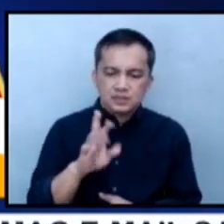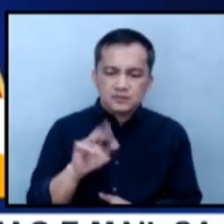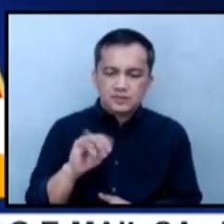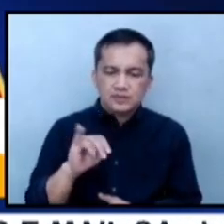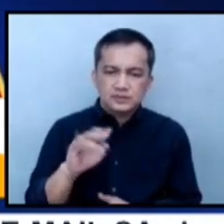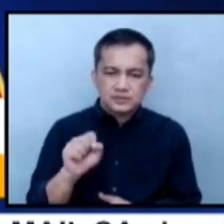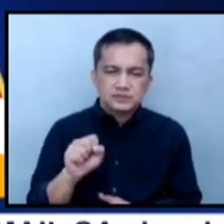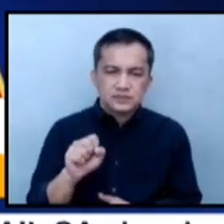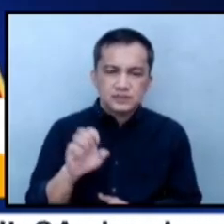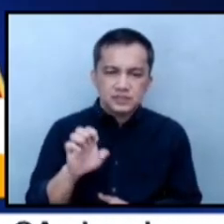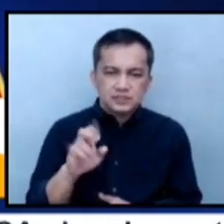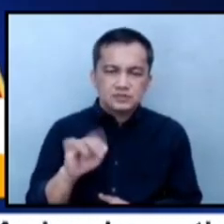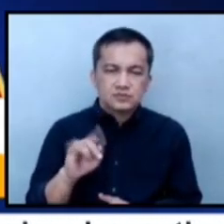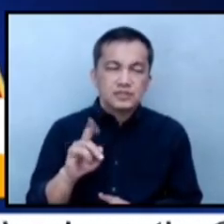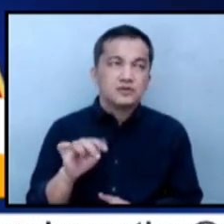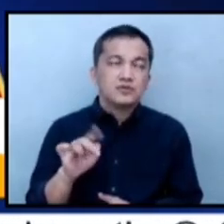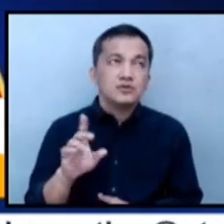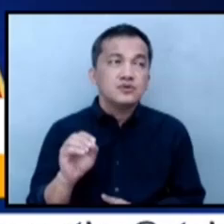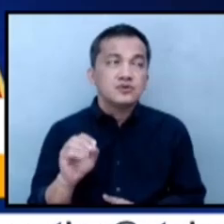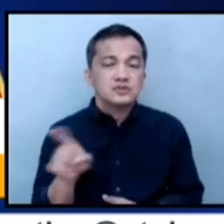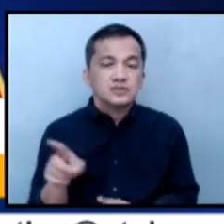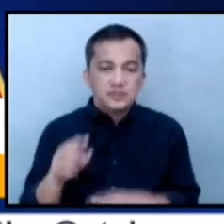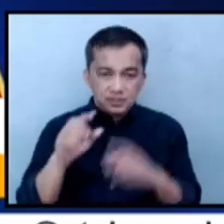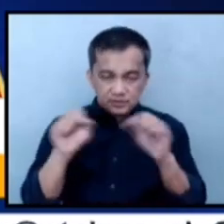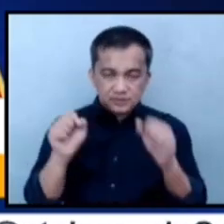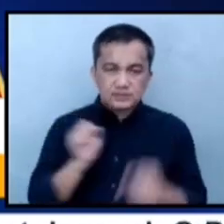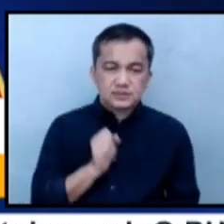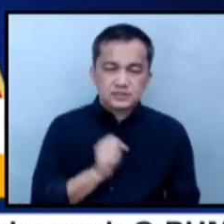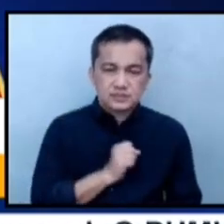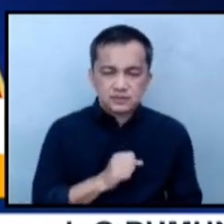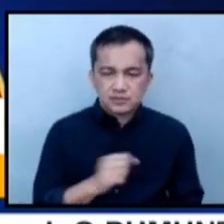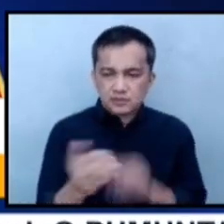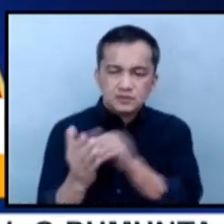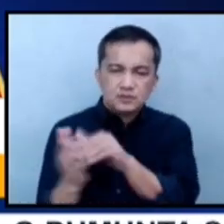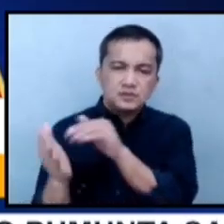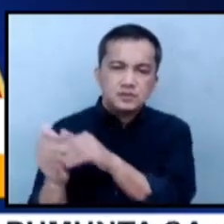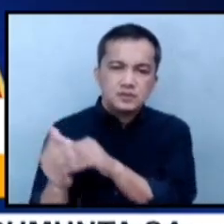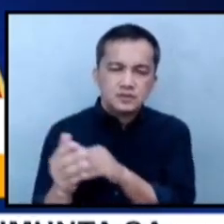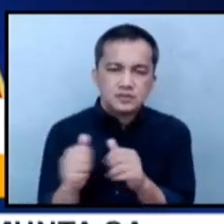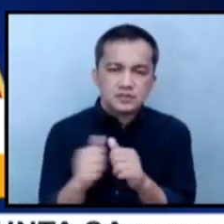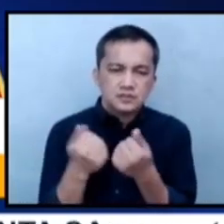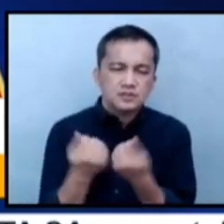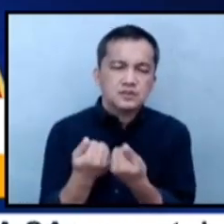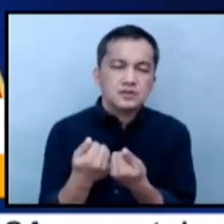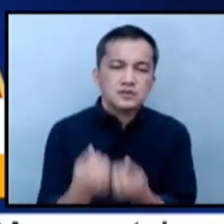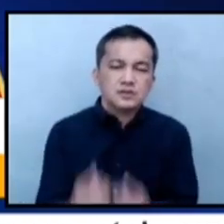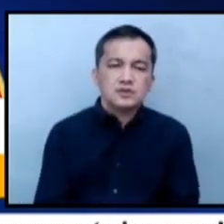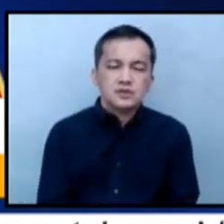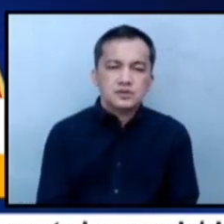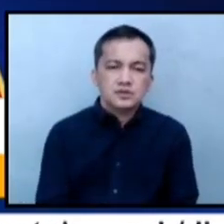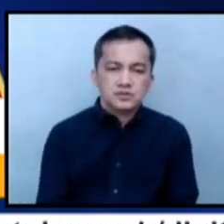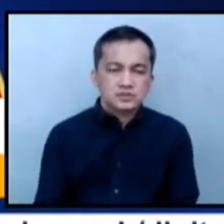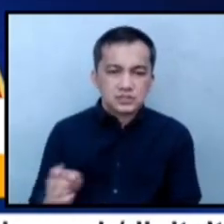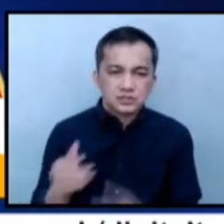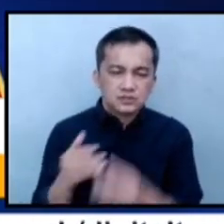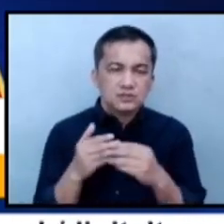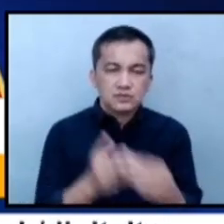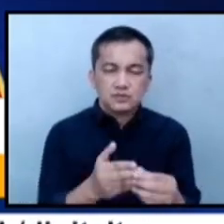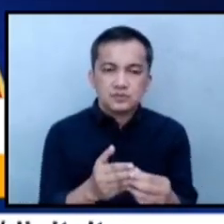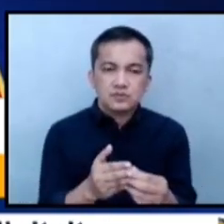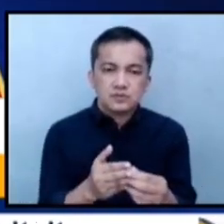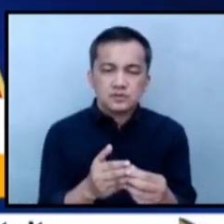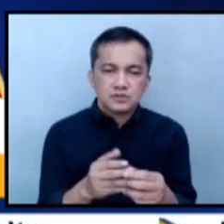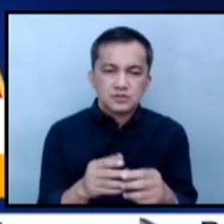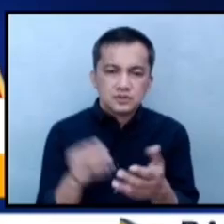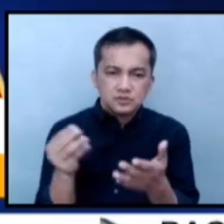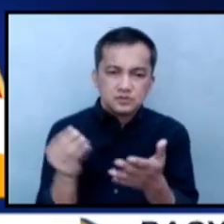siyang presidente ng ng senado na pinagalitan niya ang ahensya na siyang namumuno ng pagmo-model